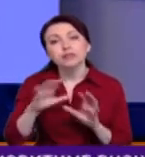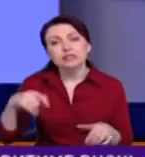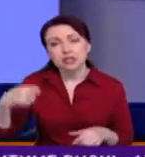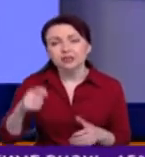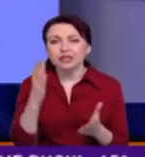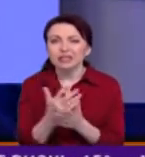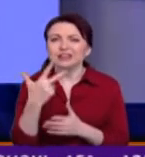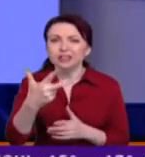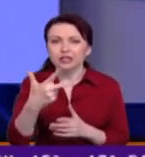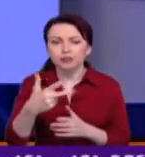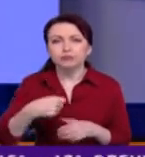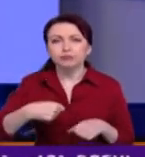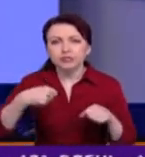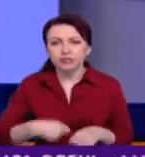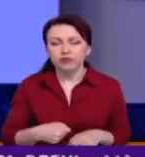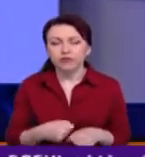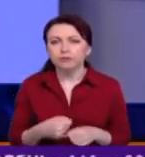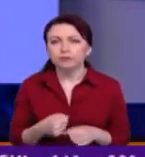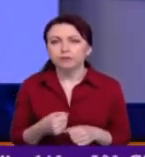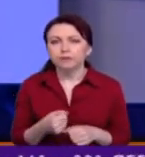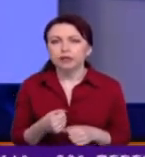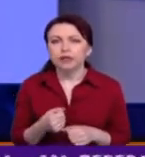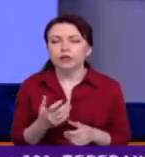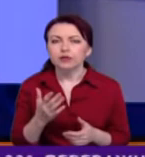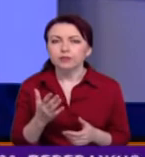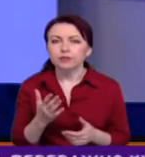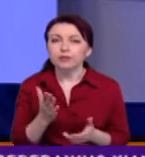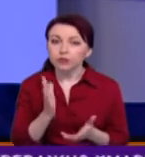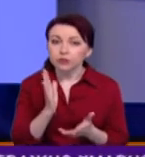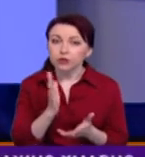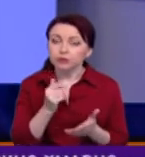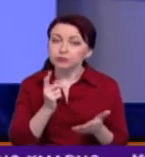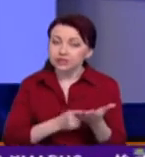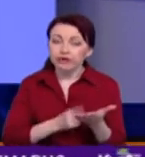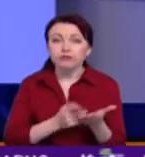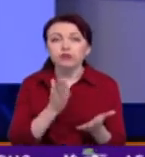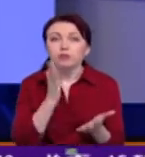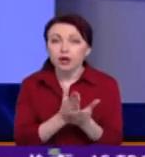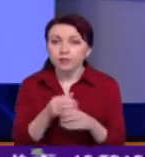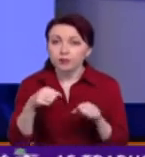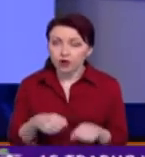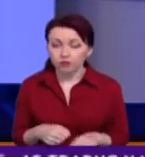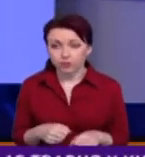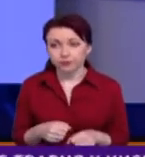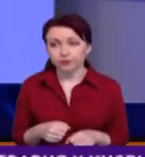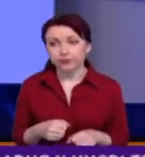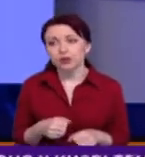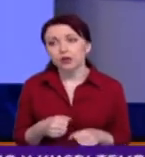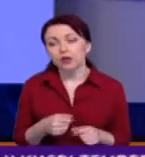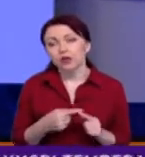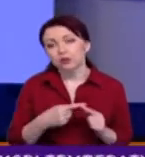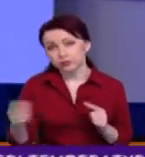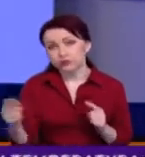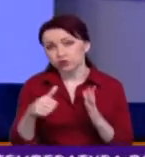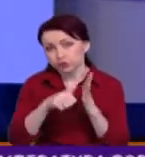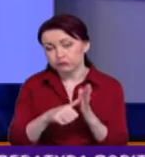має право не пізніше 6 місяців, а ми вже якби, є думки, що ці 6 місяців навіть спливли, вже спливли коли може